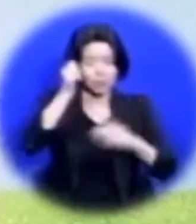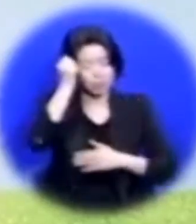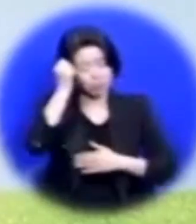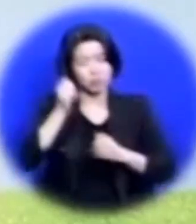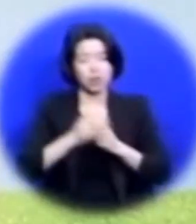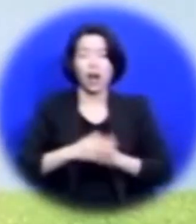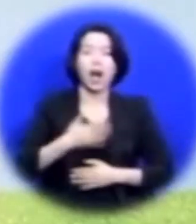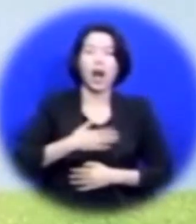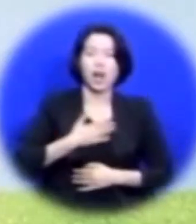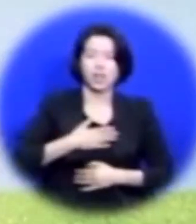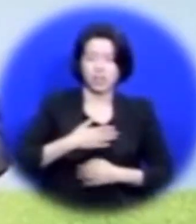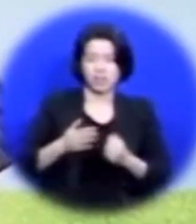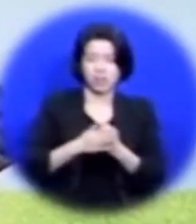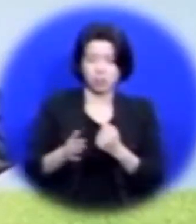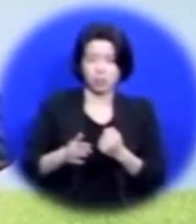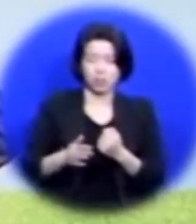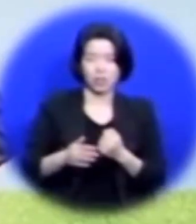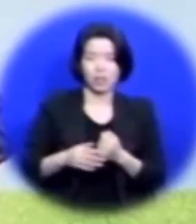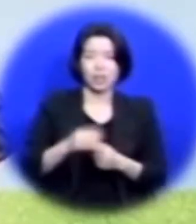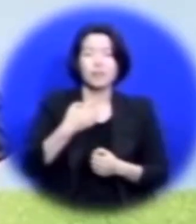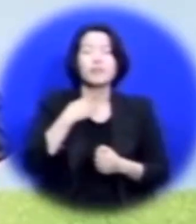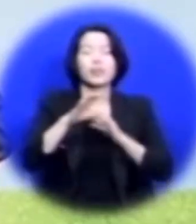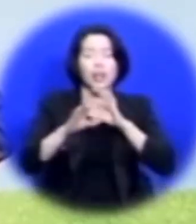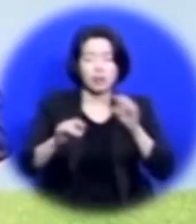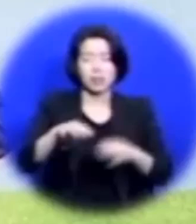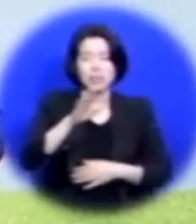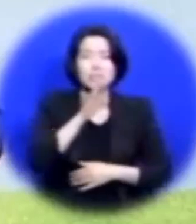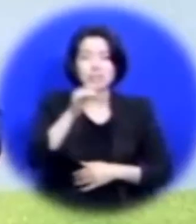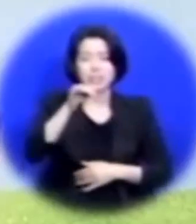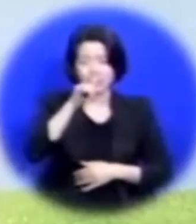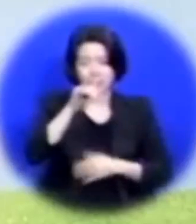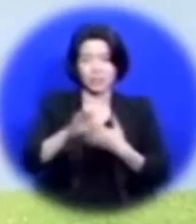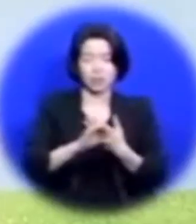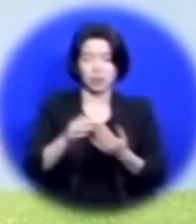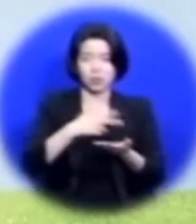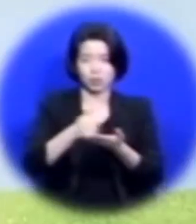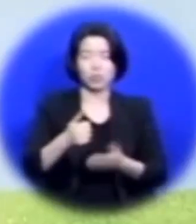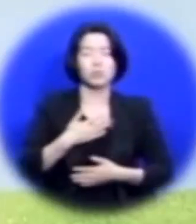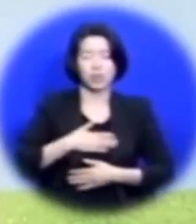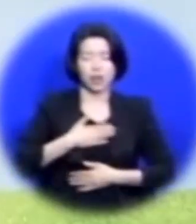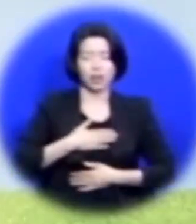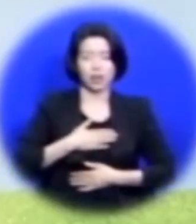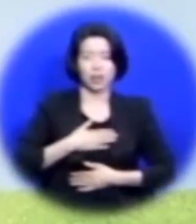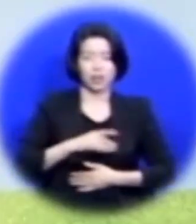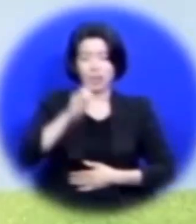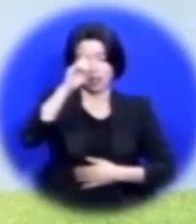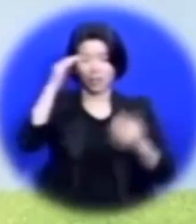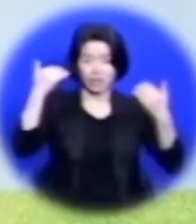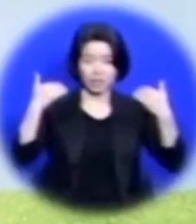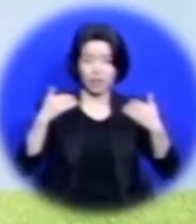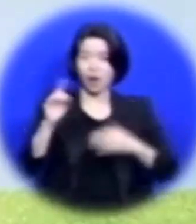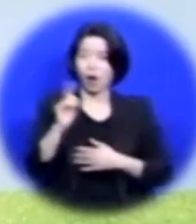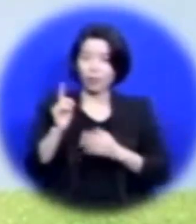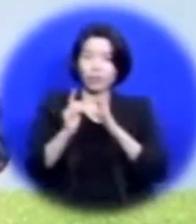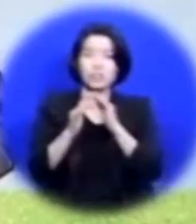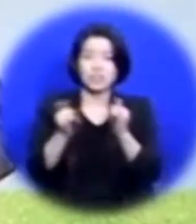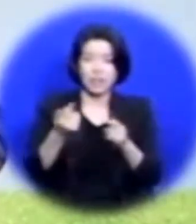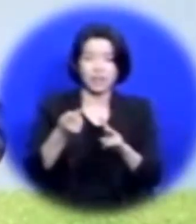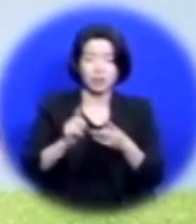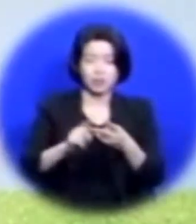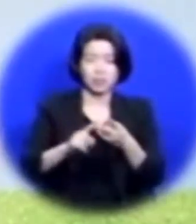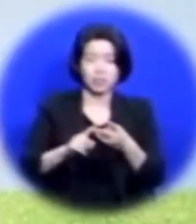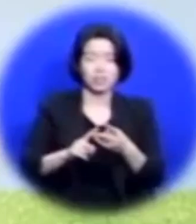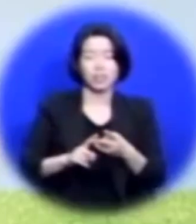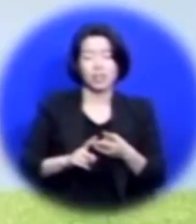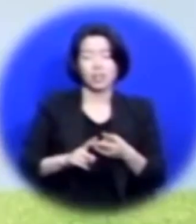아십니까 갈망이 진짜 있다면 주님은 아시는 거에요 삭개오가 어떤 사람인지 예수님